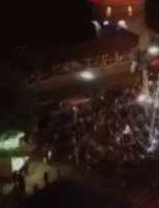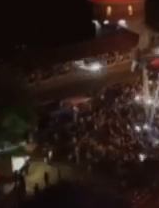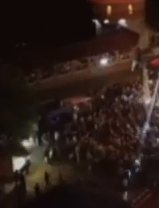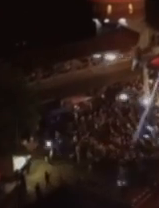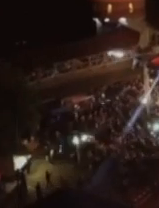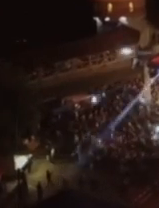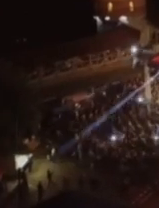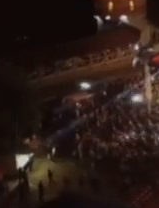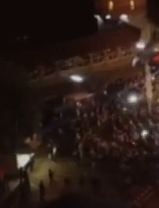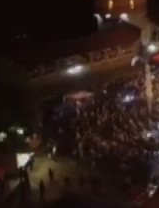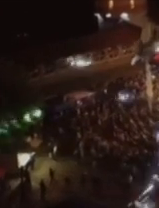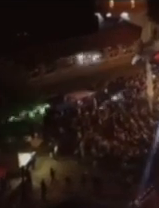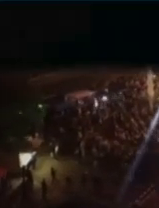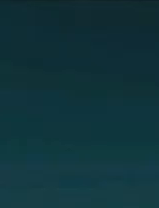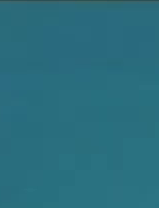Музика